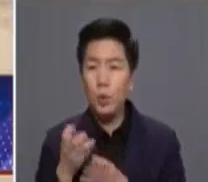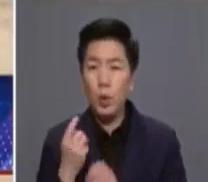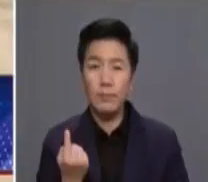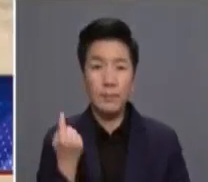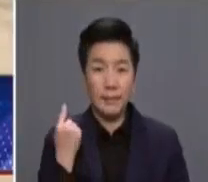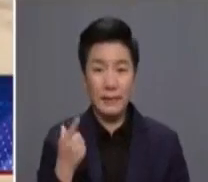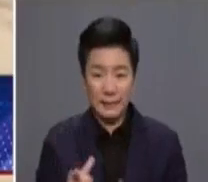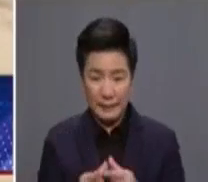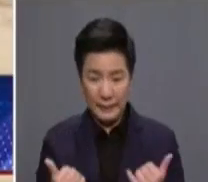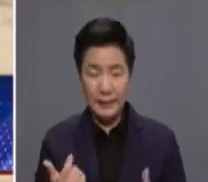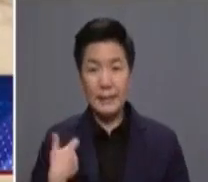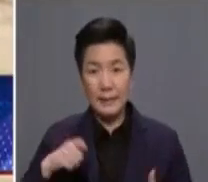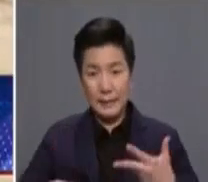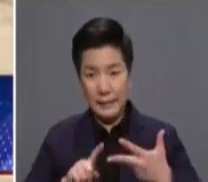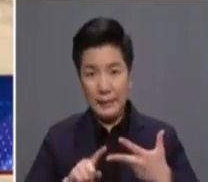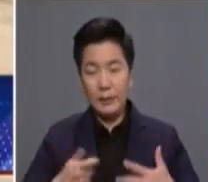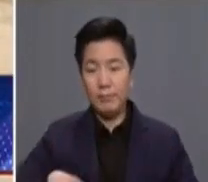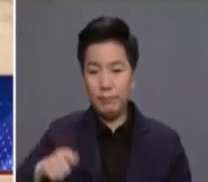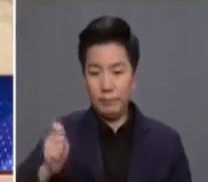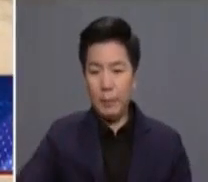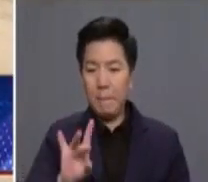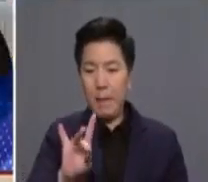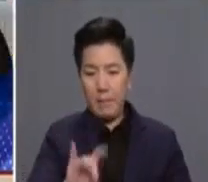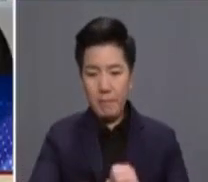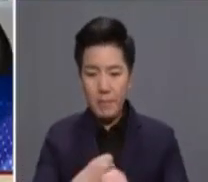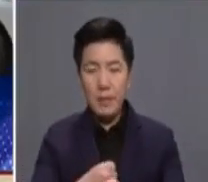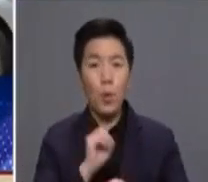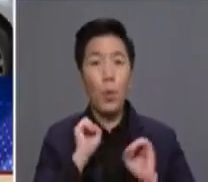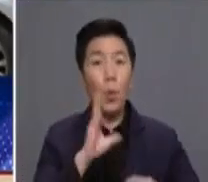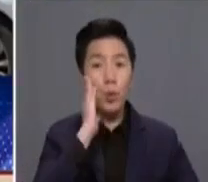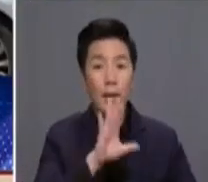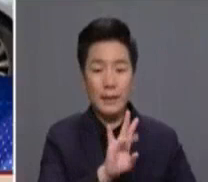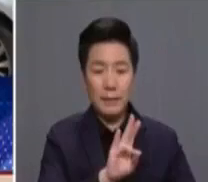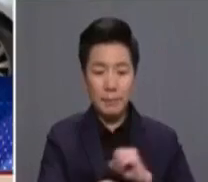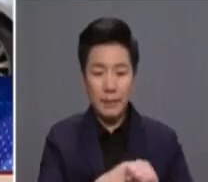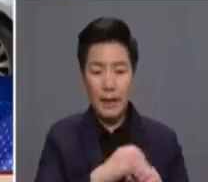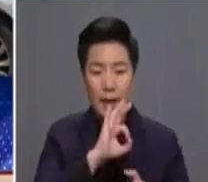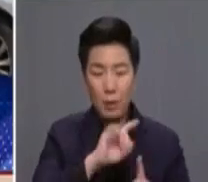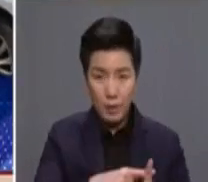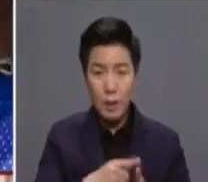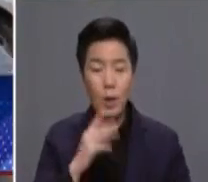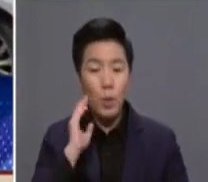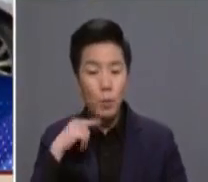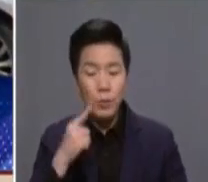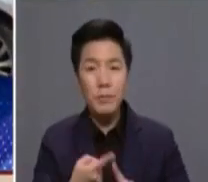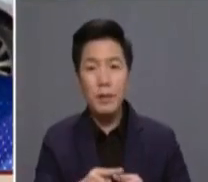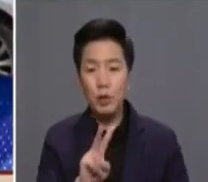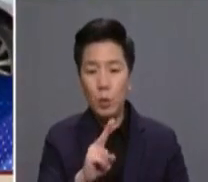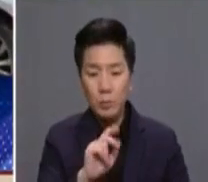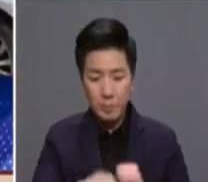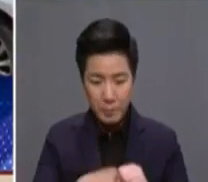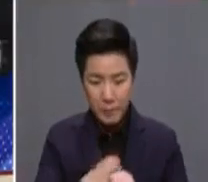นิดหนึ่งนะฮะคดีนี้ศาลชั้นต้นตัดสินครูจอมทรัพย์8ปีครูอ๋อง7ปี9เดือนนางทัศนีหานพยัคฆ์จำคุก